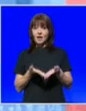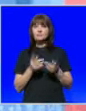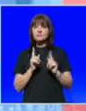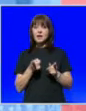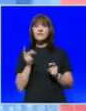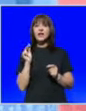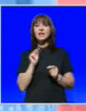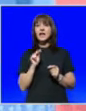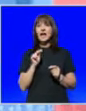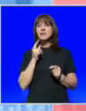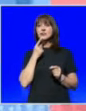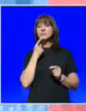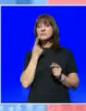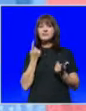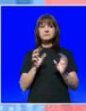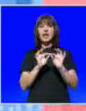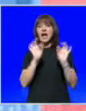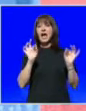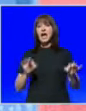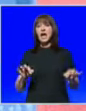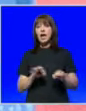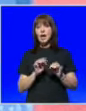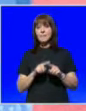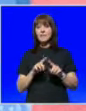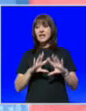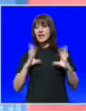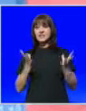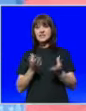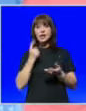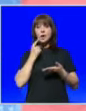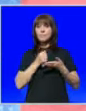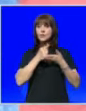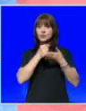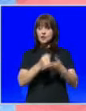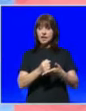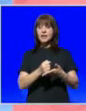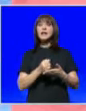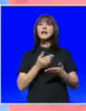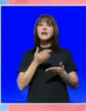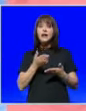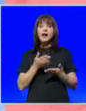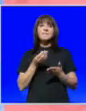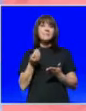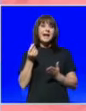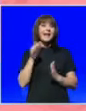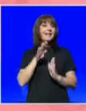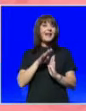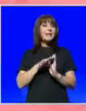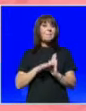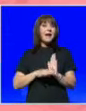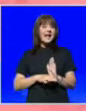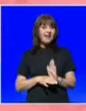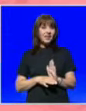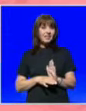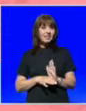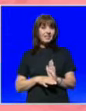че в рамките на целия бюджет относителният дял за образование е намалял с няколко